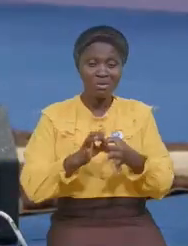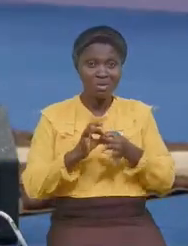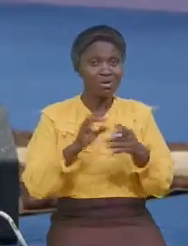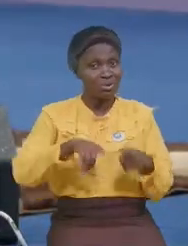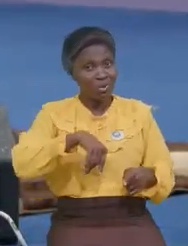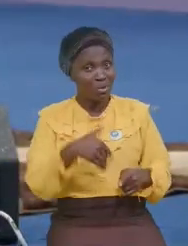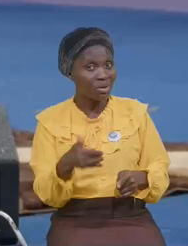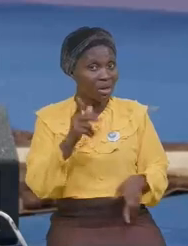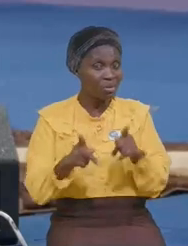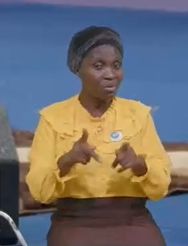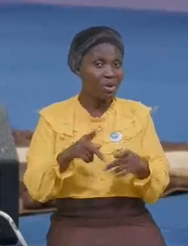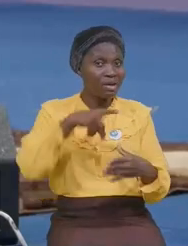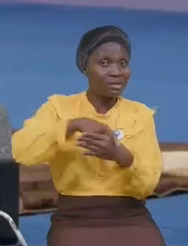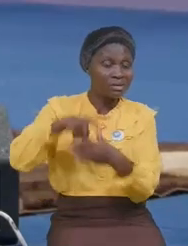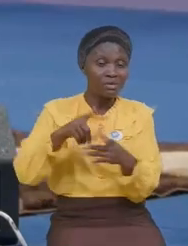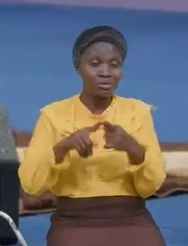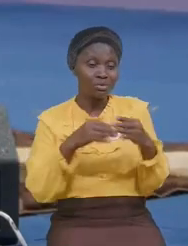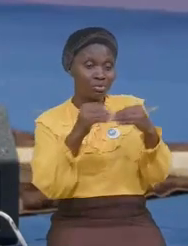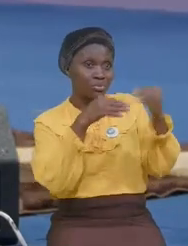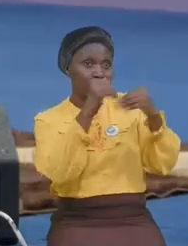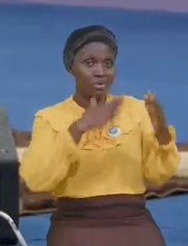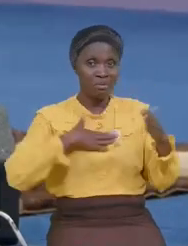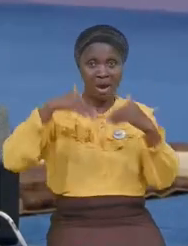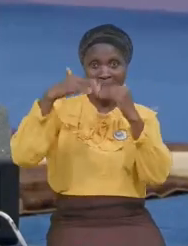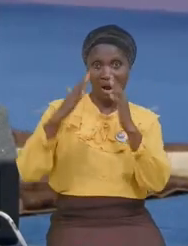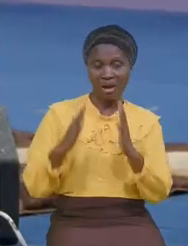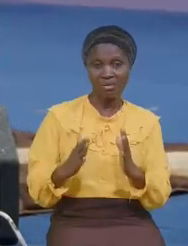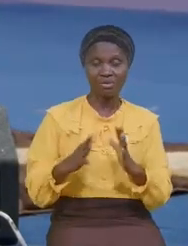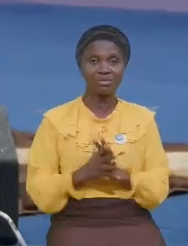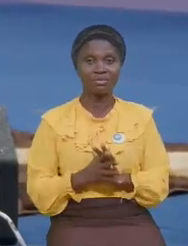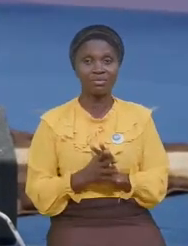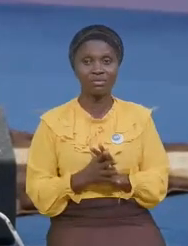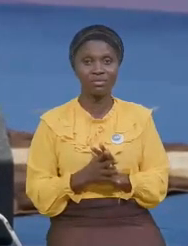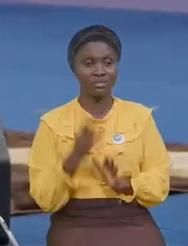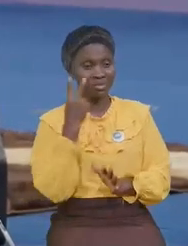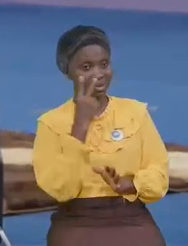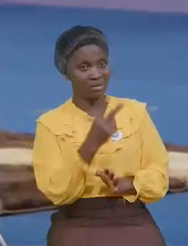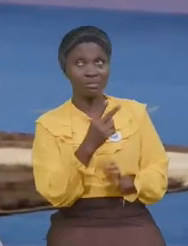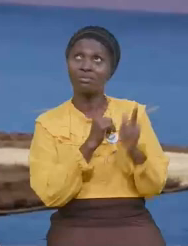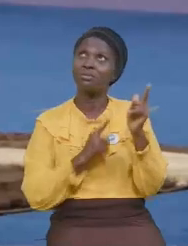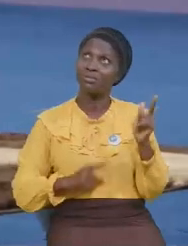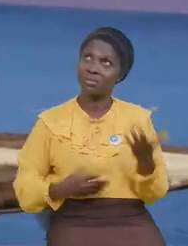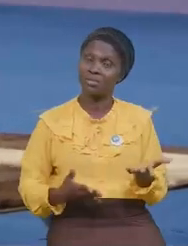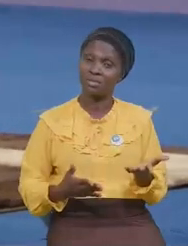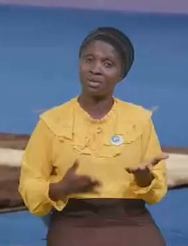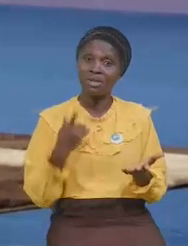je prenais ce qui appartient aux autres pour bâtir mon empire.